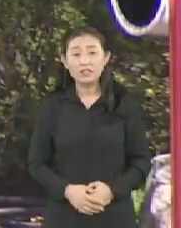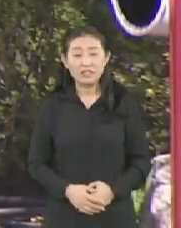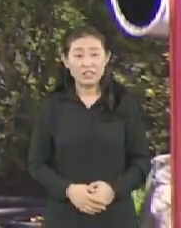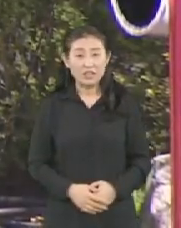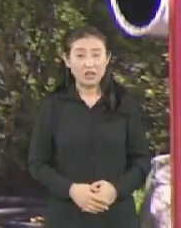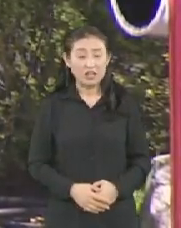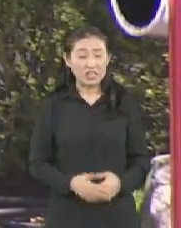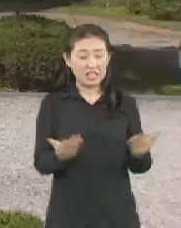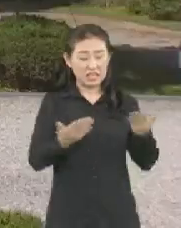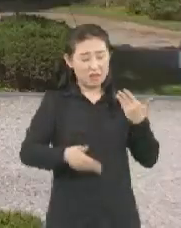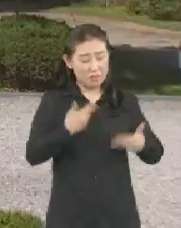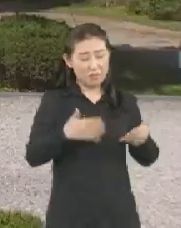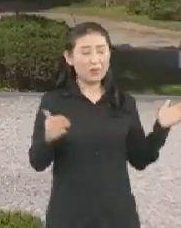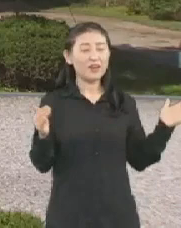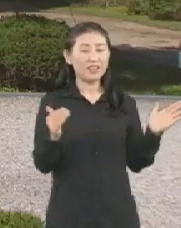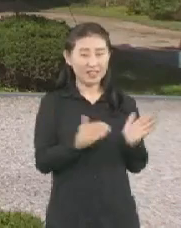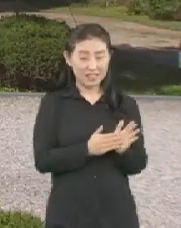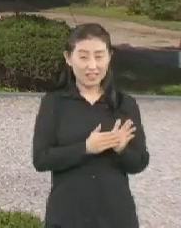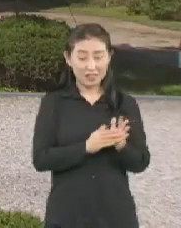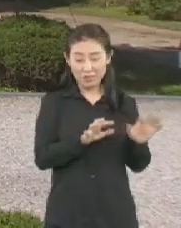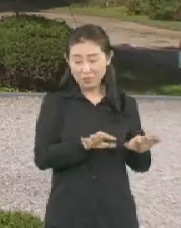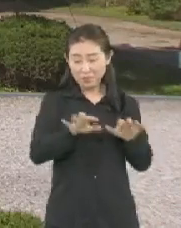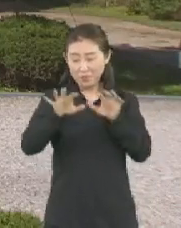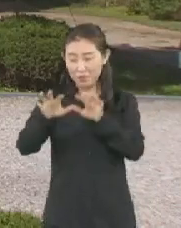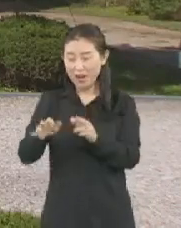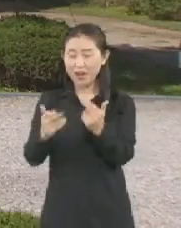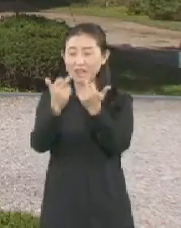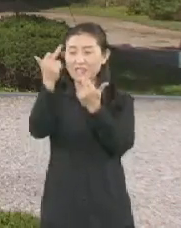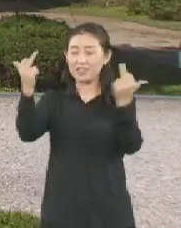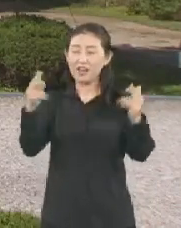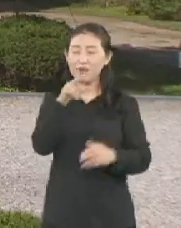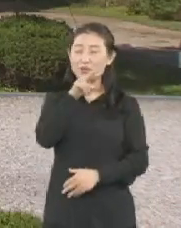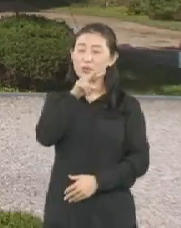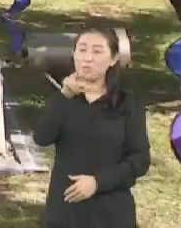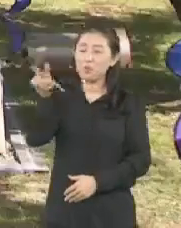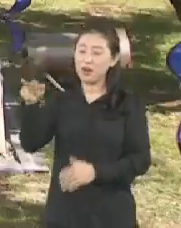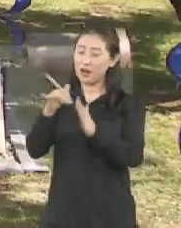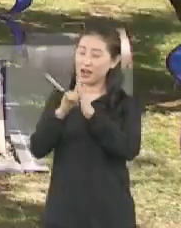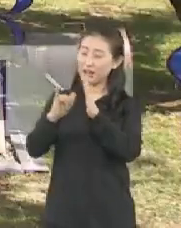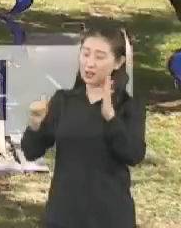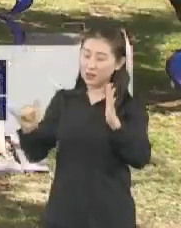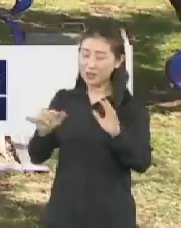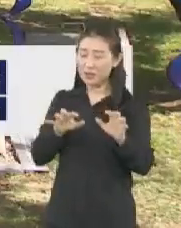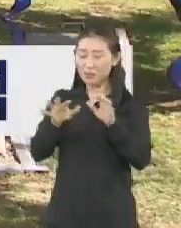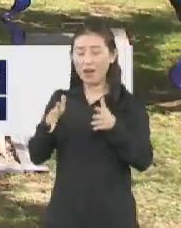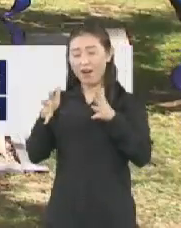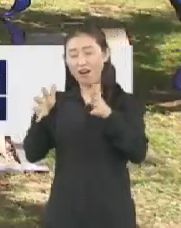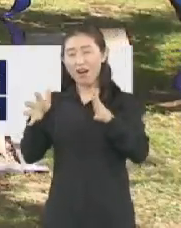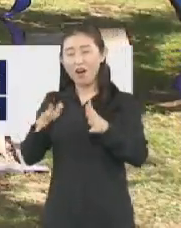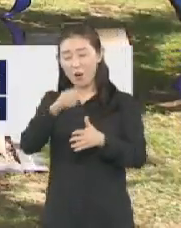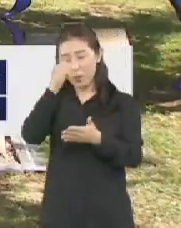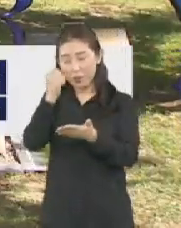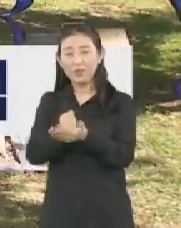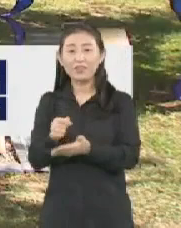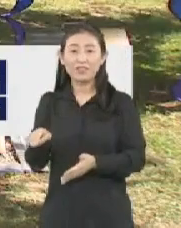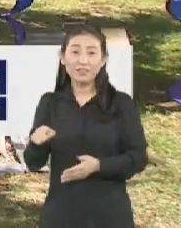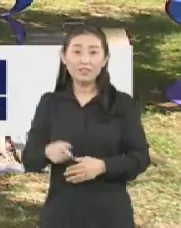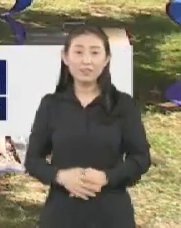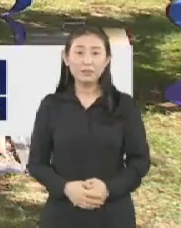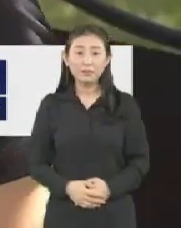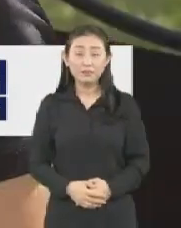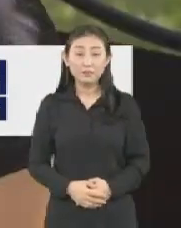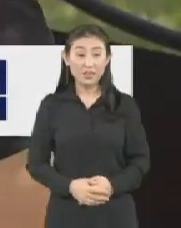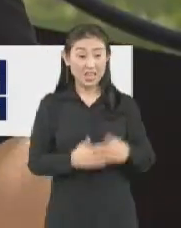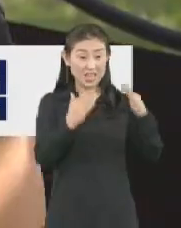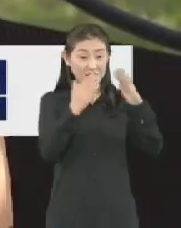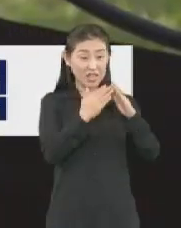바쁜 일상에서 벗어나 자연을 벗삼으며 가족끼리 오붓한 시간을 보내기에는 이만한 공간이 없습니다.